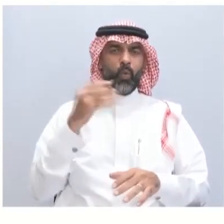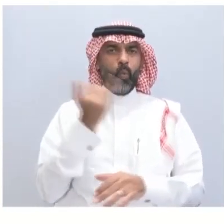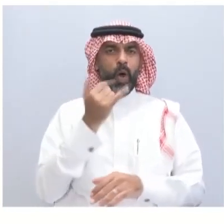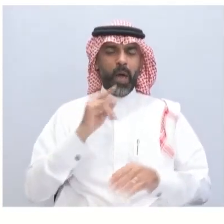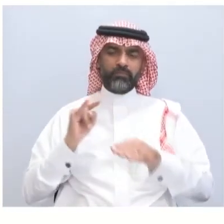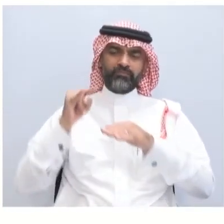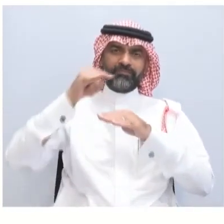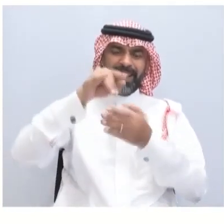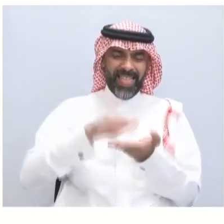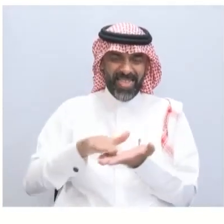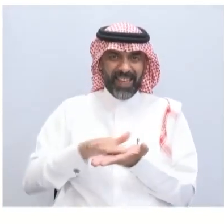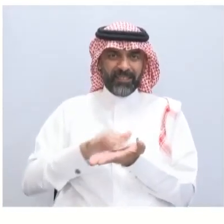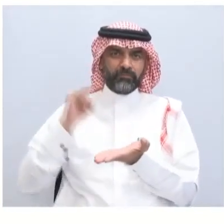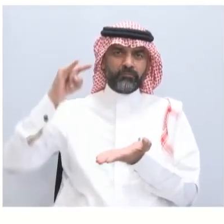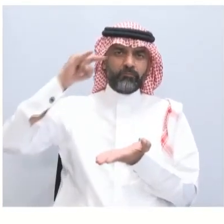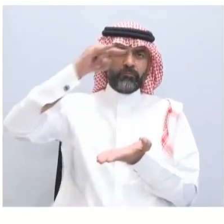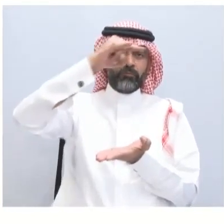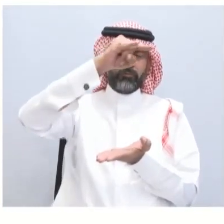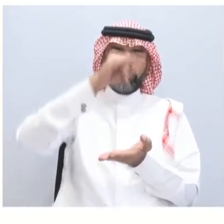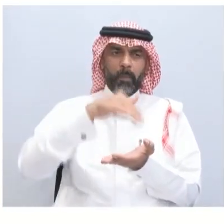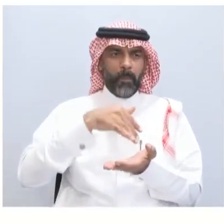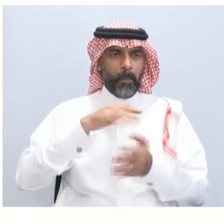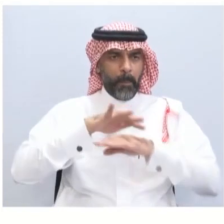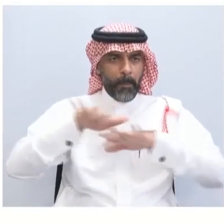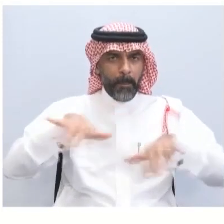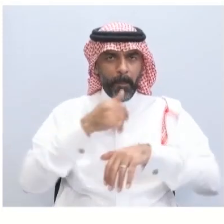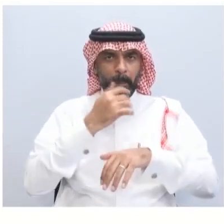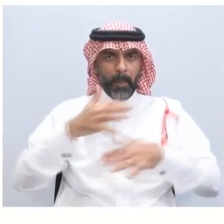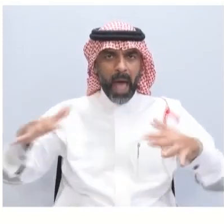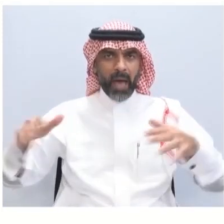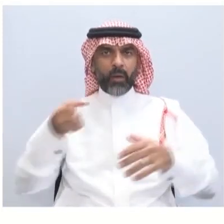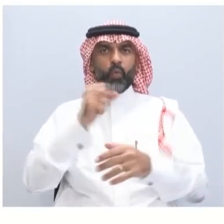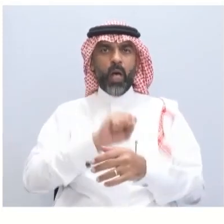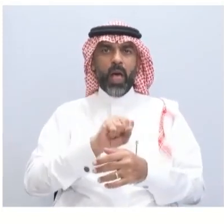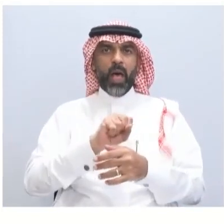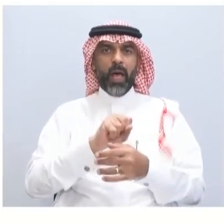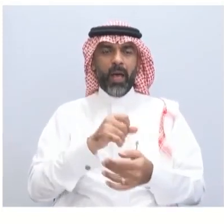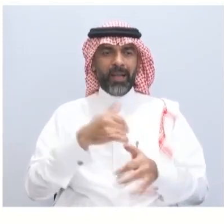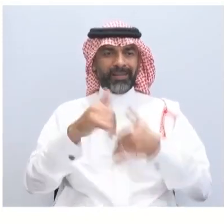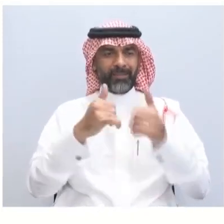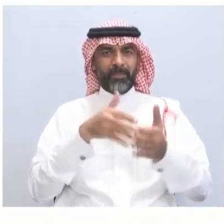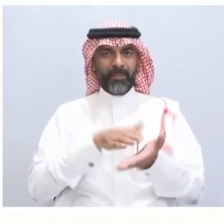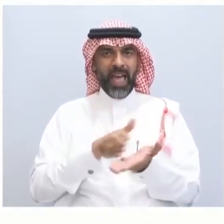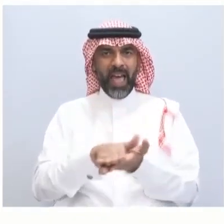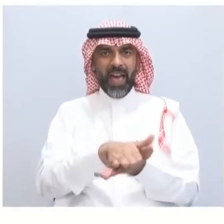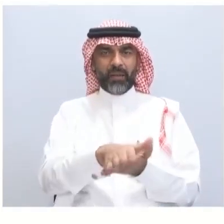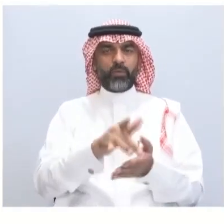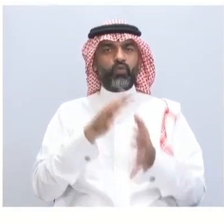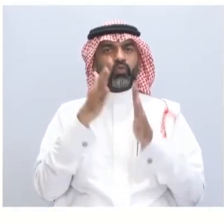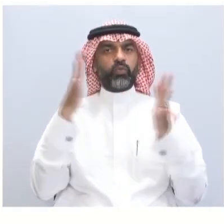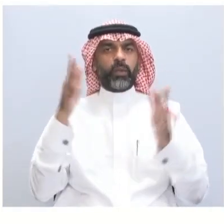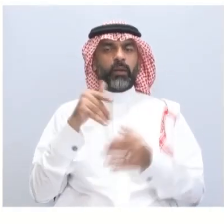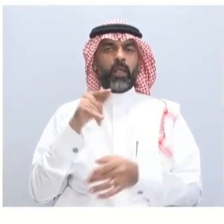تجاريه كثيره بريه وبحريه من خلال شبه الجزيره العربيه احسنتم